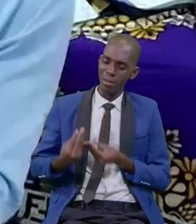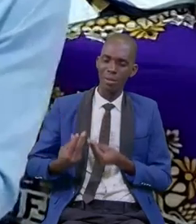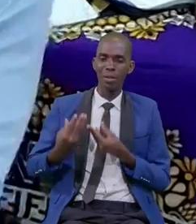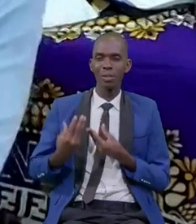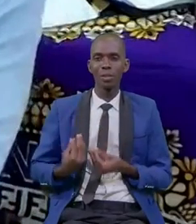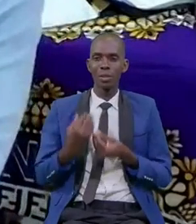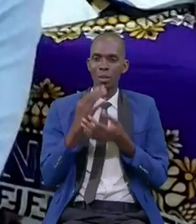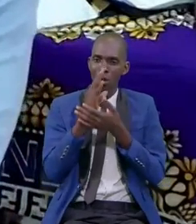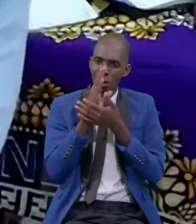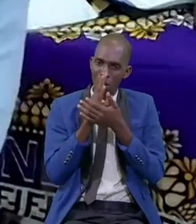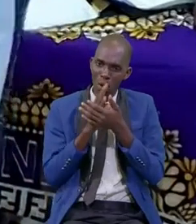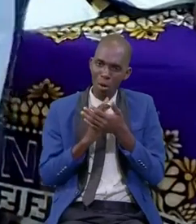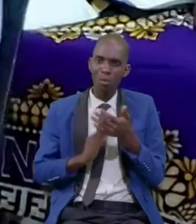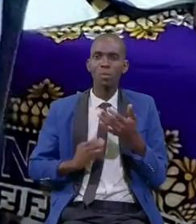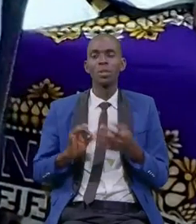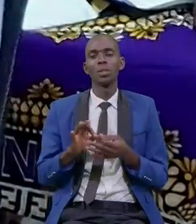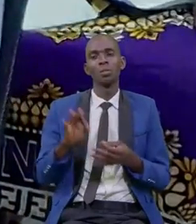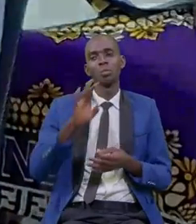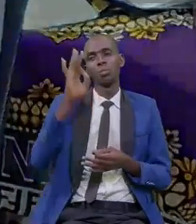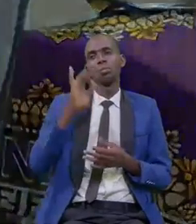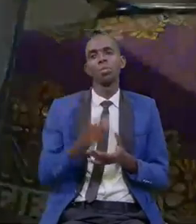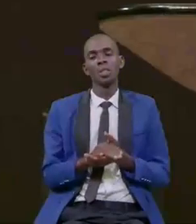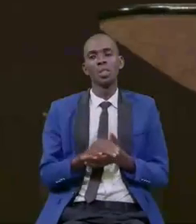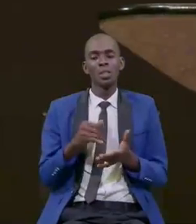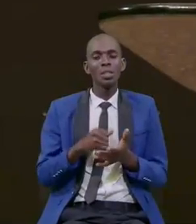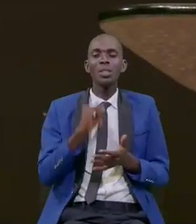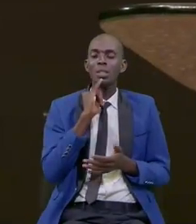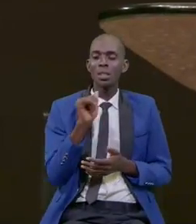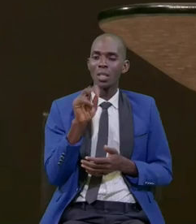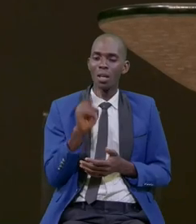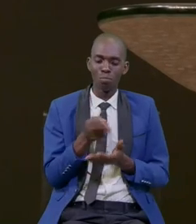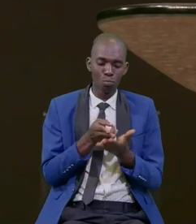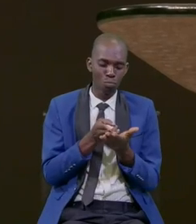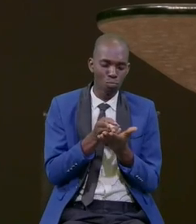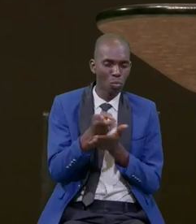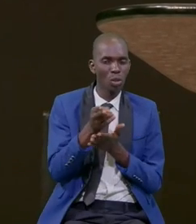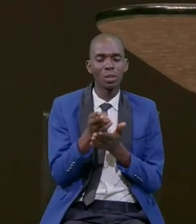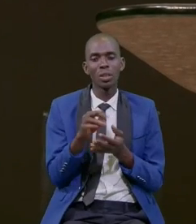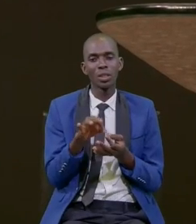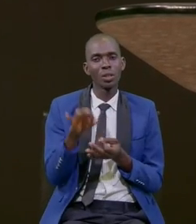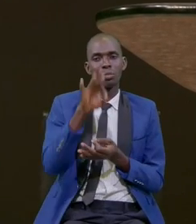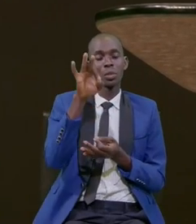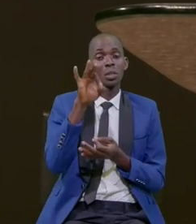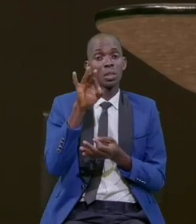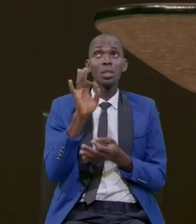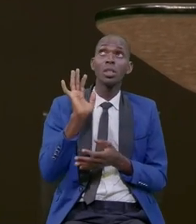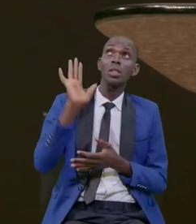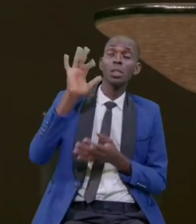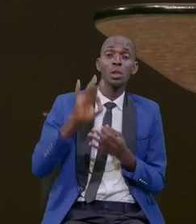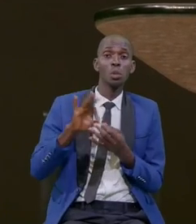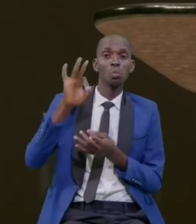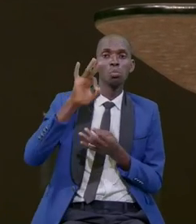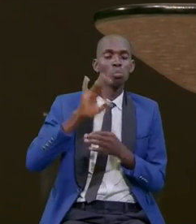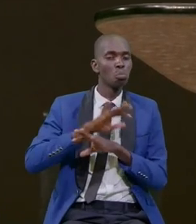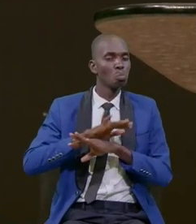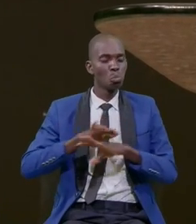humble. C'est un esprit simple. C'est un esprit honnête qui